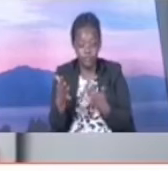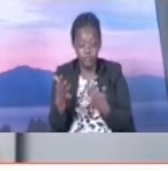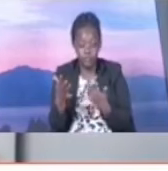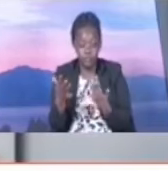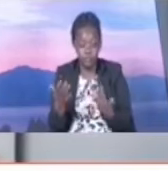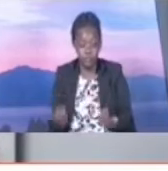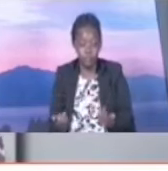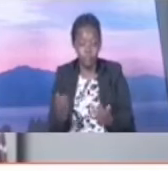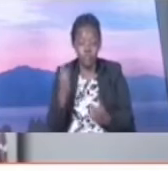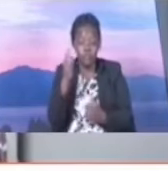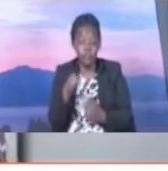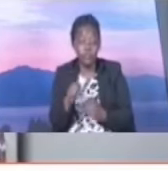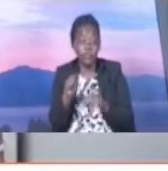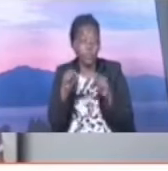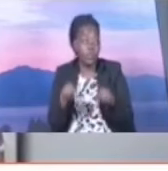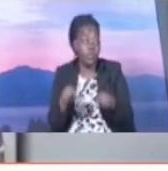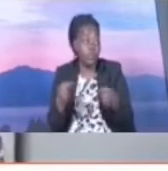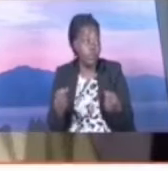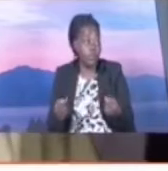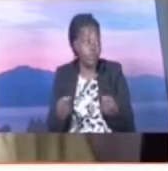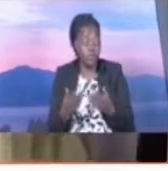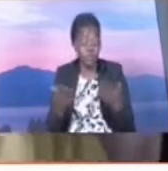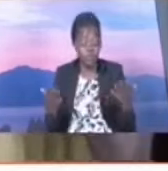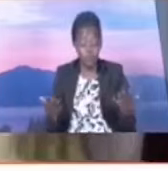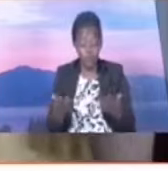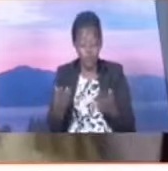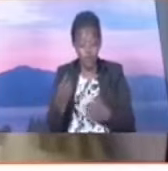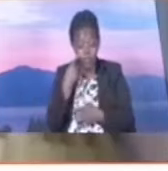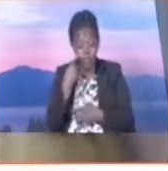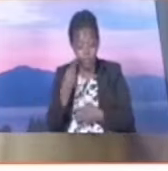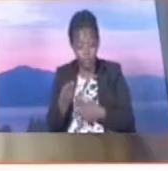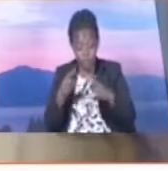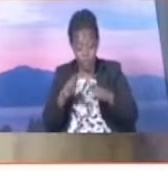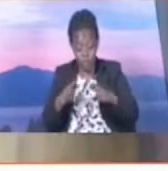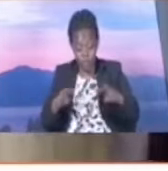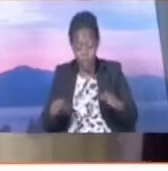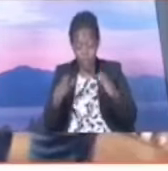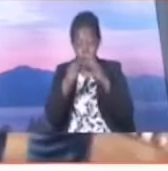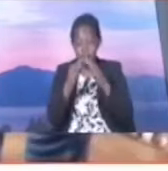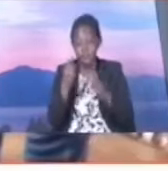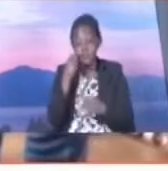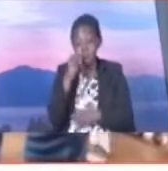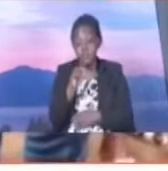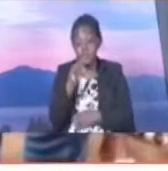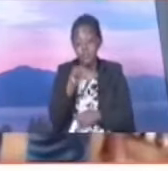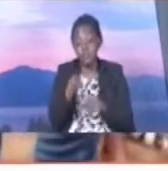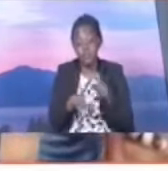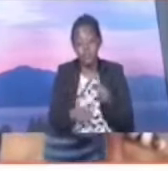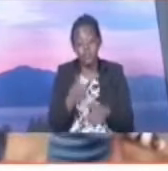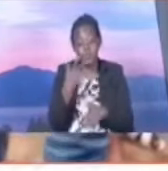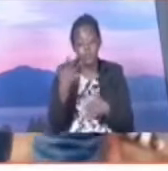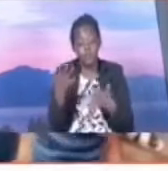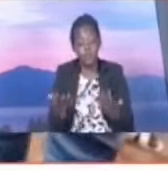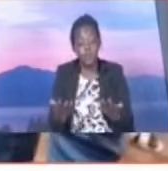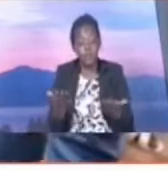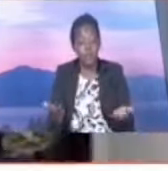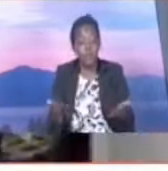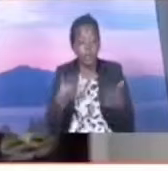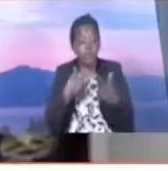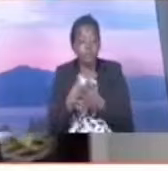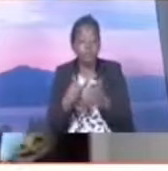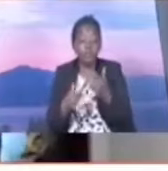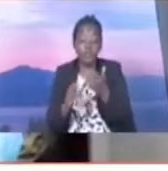okutuuka walobalanti bakina ebitujiteeka mu nkola. Yazize ennyumba mwesangidde TV esuuka mu ttaano enjaga n'eyuma